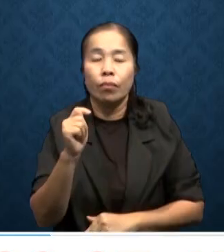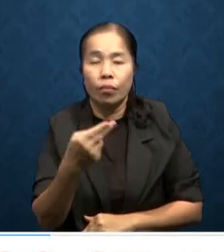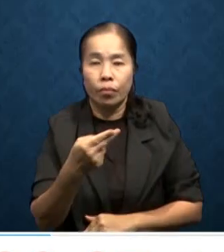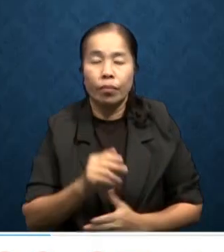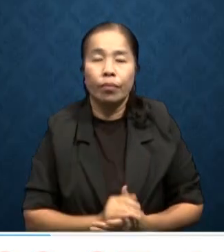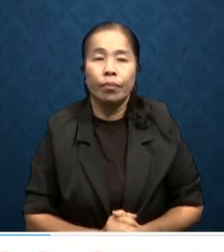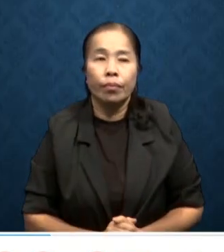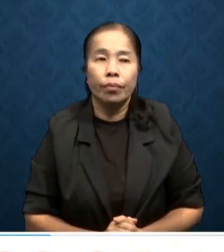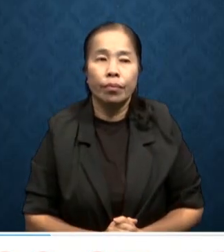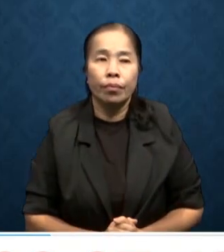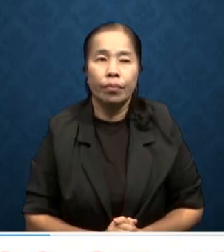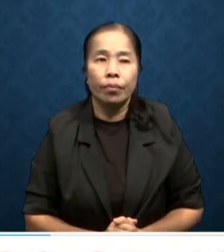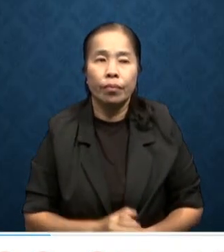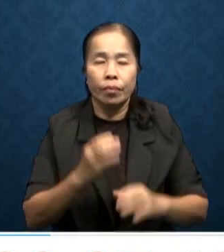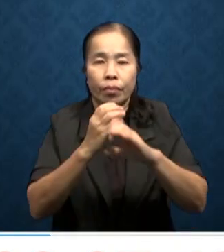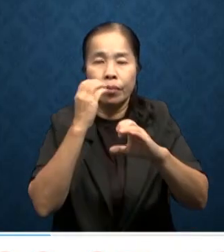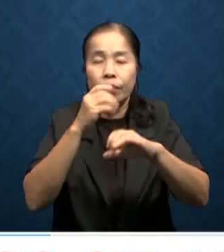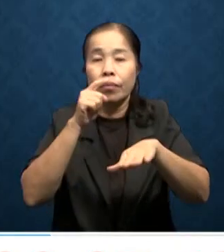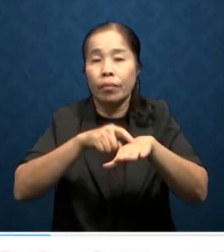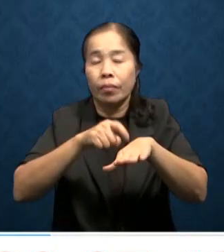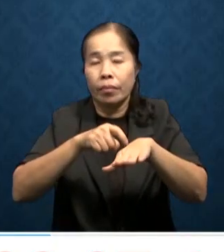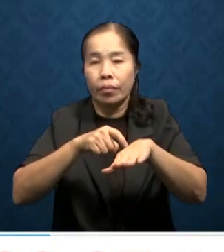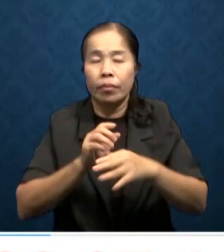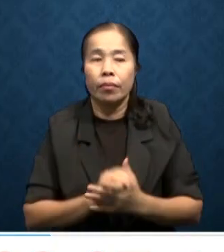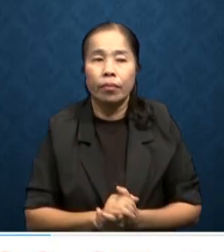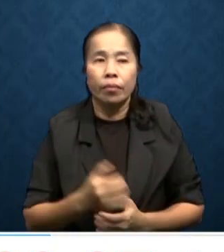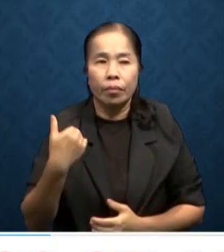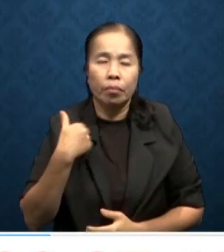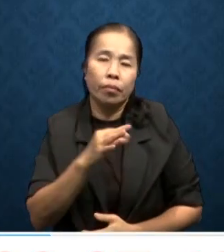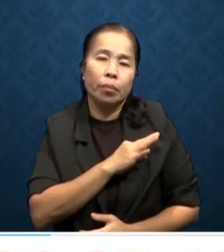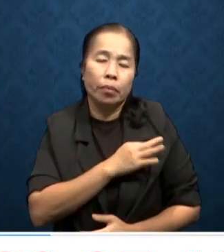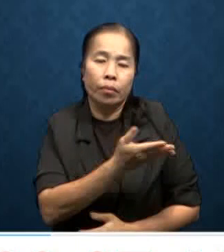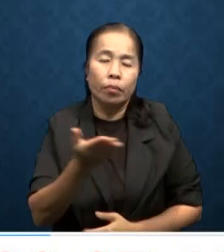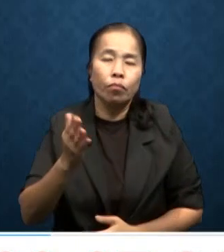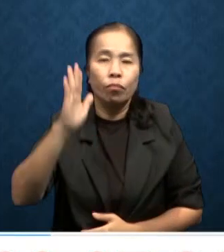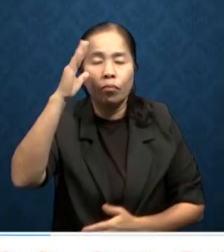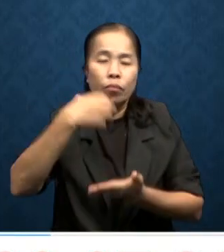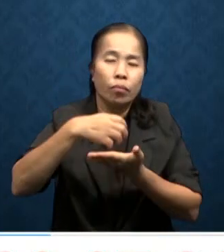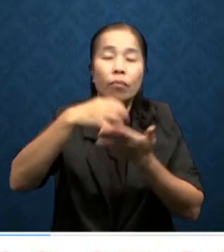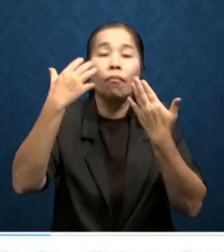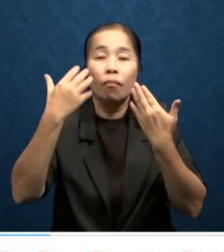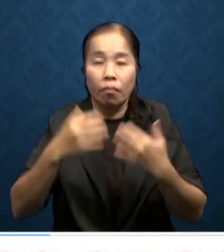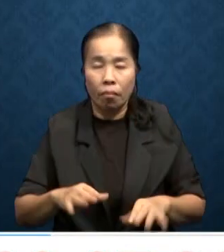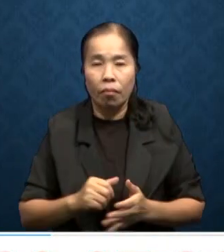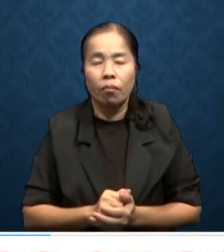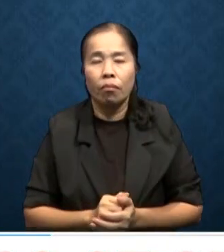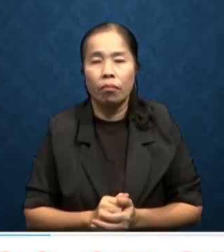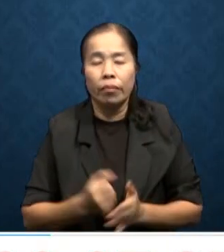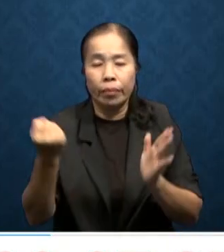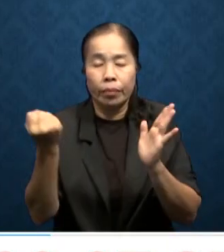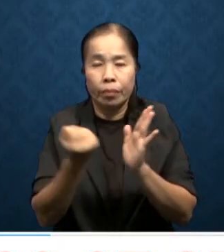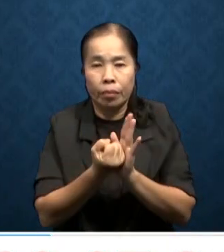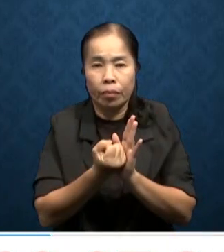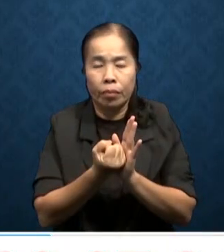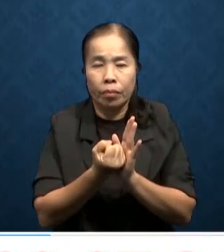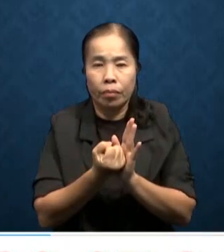สังครามรถบัสดังกล่าวเนี่ยจากท่านสมาชิกหลายท่านได้พปายไปแล้วนะคะซึ่งจดทะเบียนไป